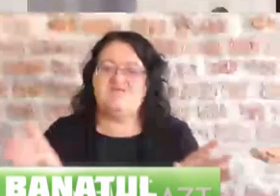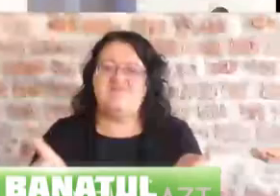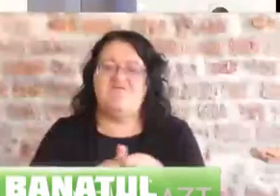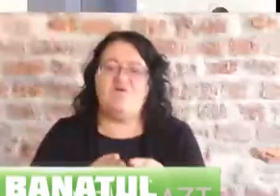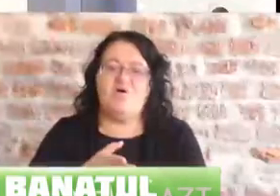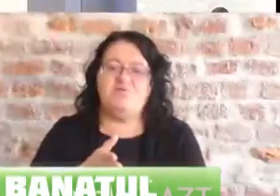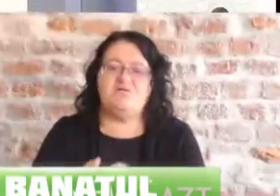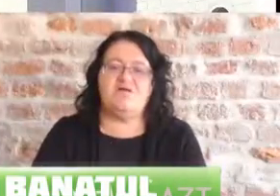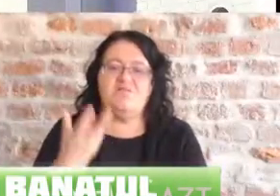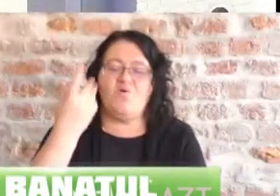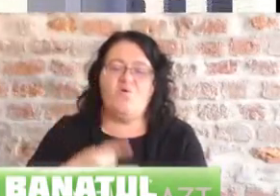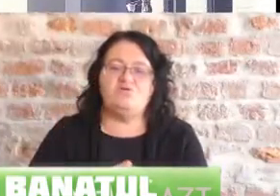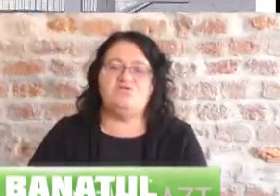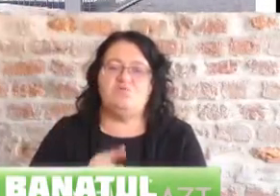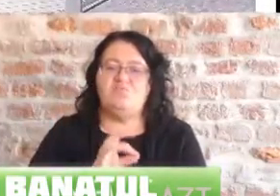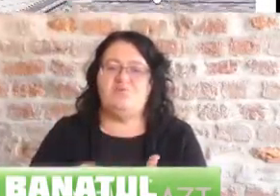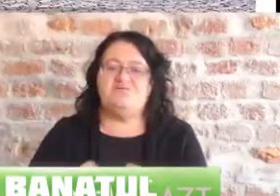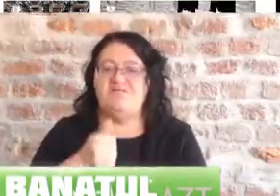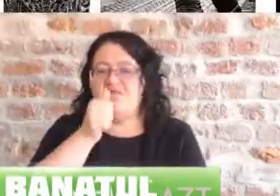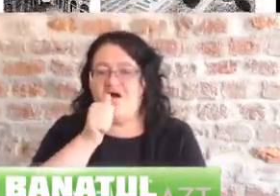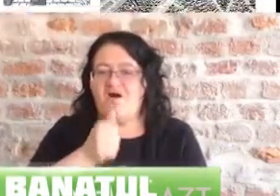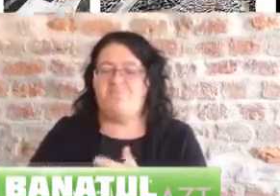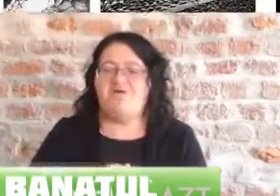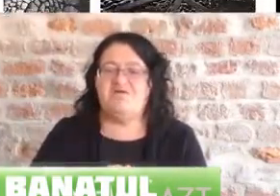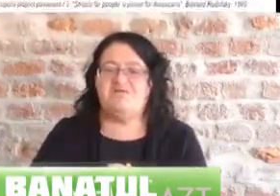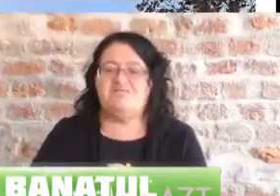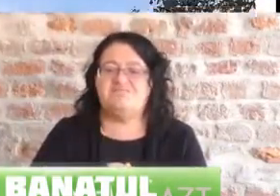o abordare inovatoare și contemporană a apei.